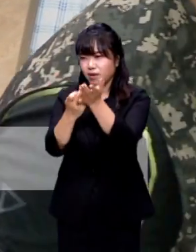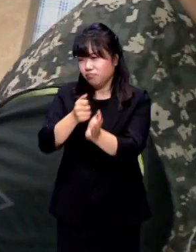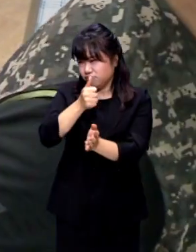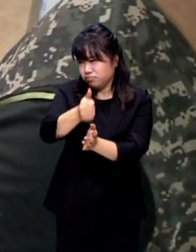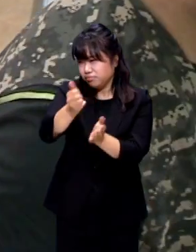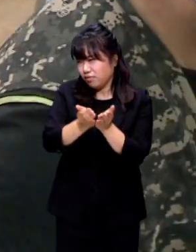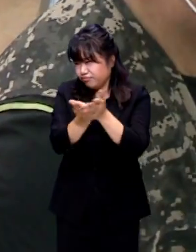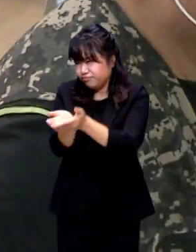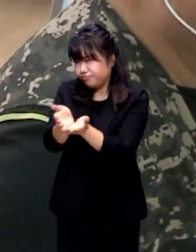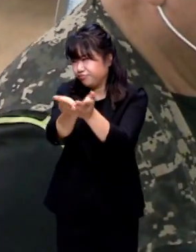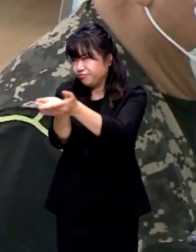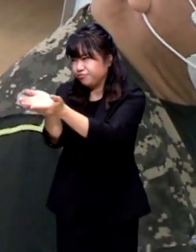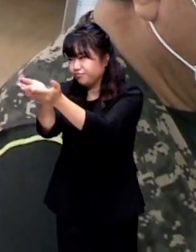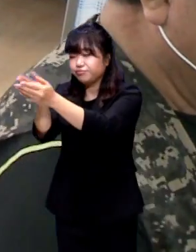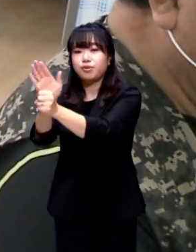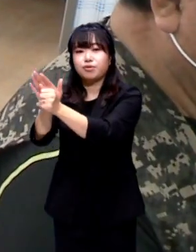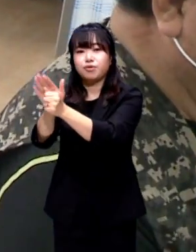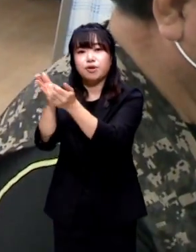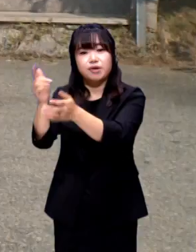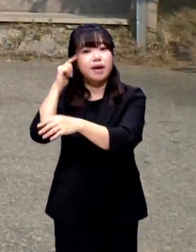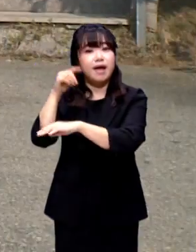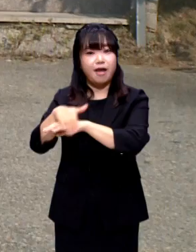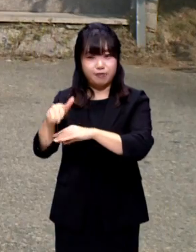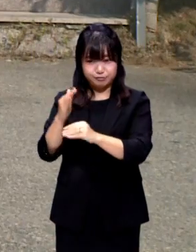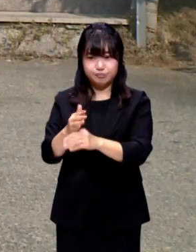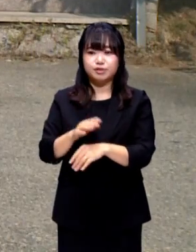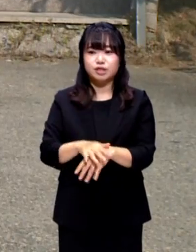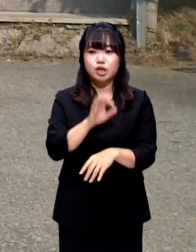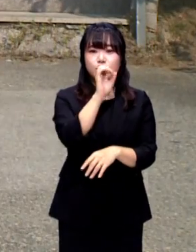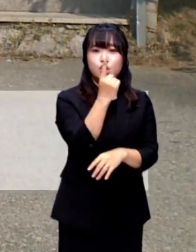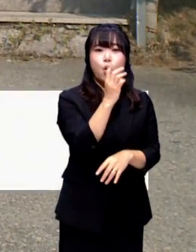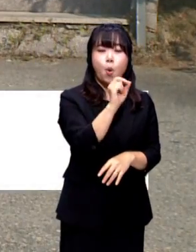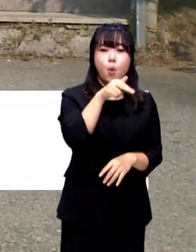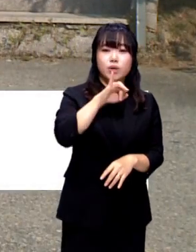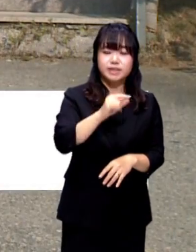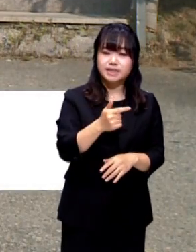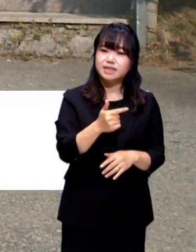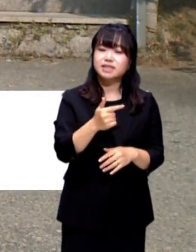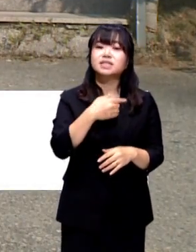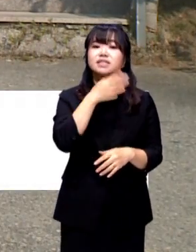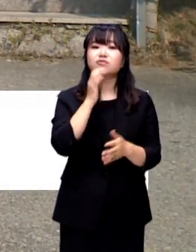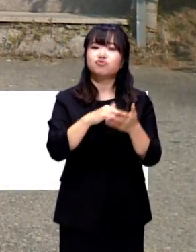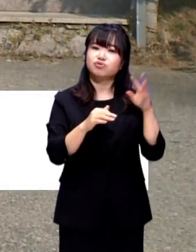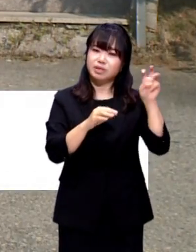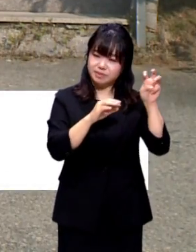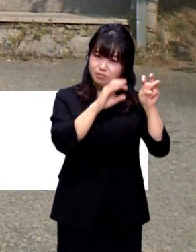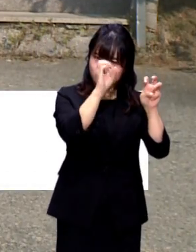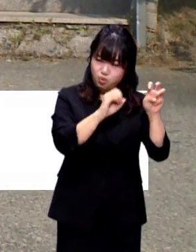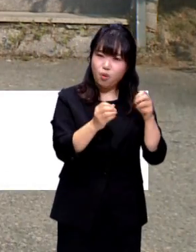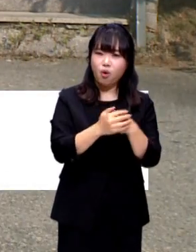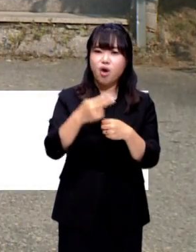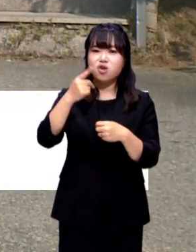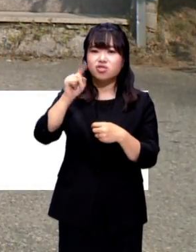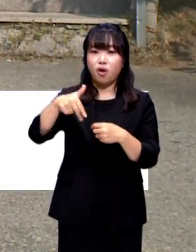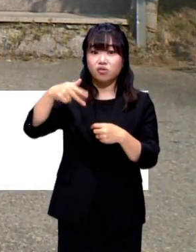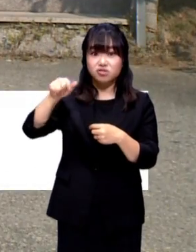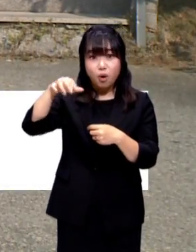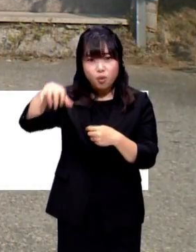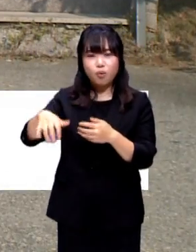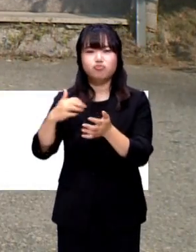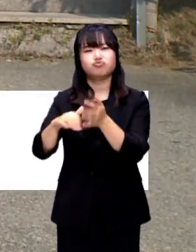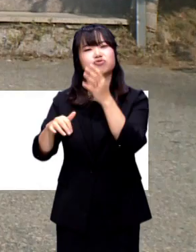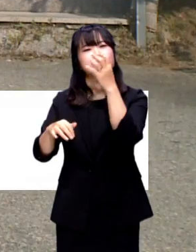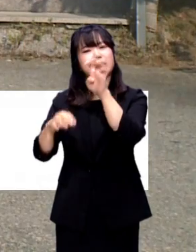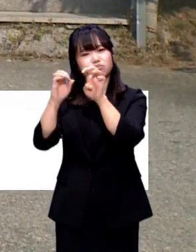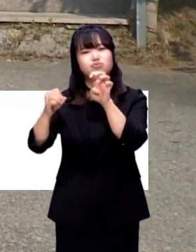서비스를 제공할 예정입니다. 옹진군의 노인 인구가 30% 넘는데 특히 덕정면 같은 경우 40% 넘는 노인 인구가